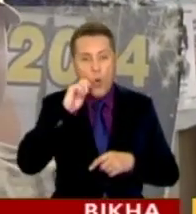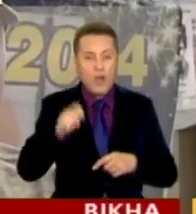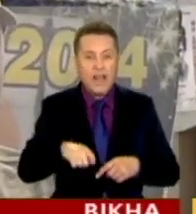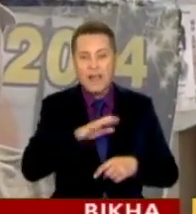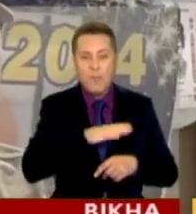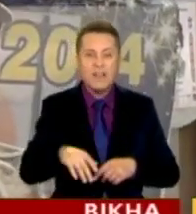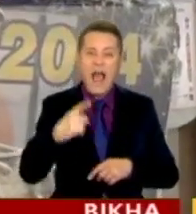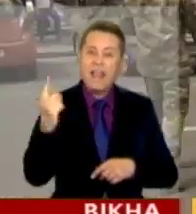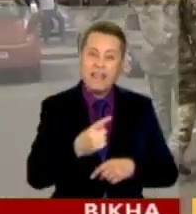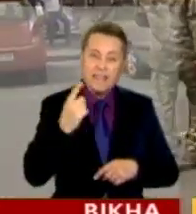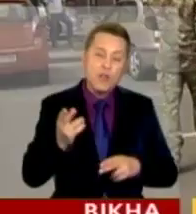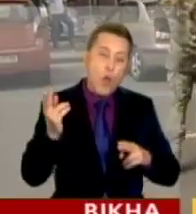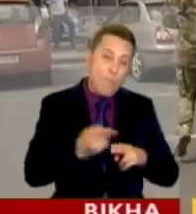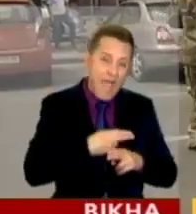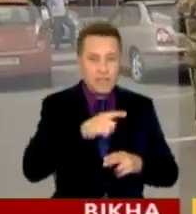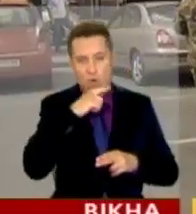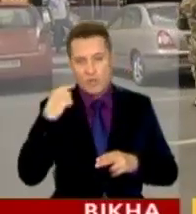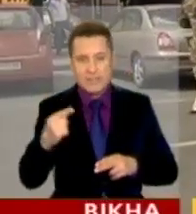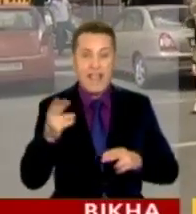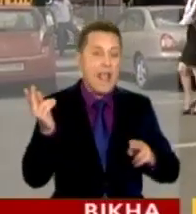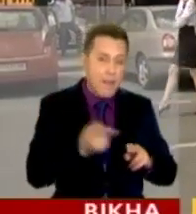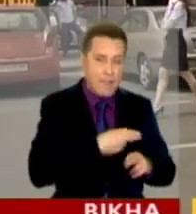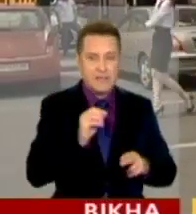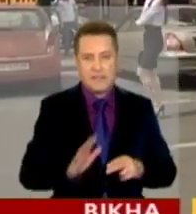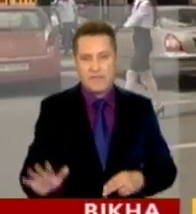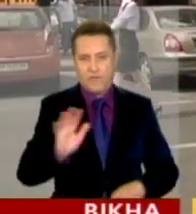Без Росії, але й без Європи. Борис Сачалко, Олексій Мироненко, програма «Вікна», СТБ.